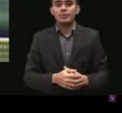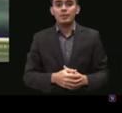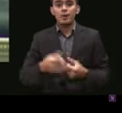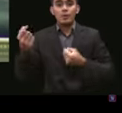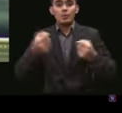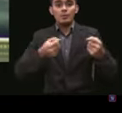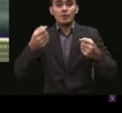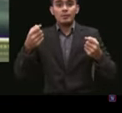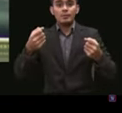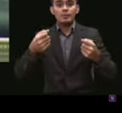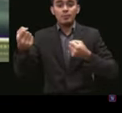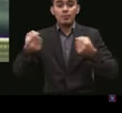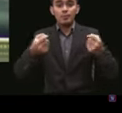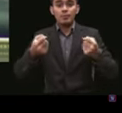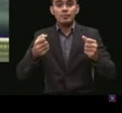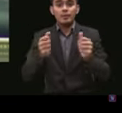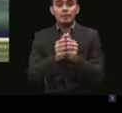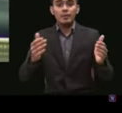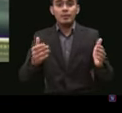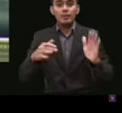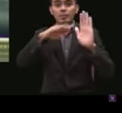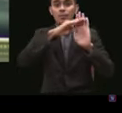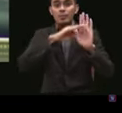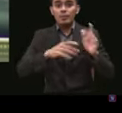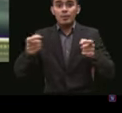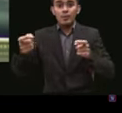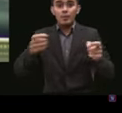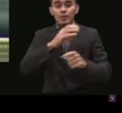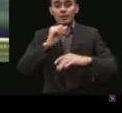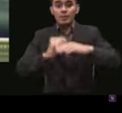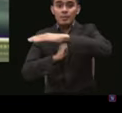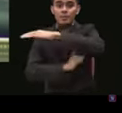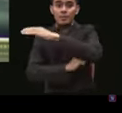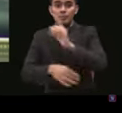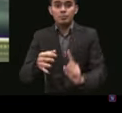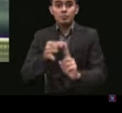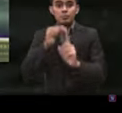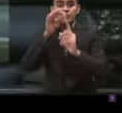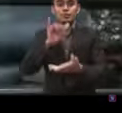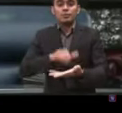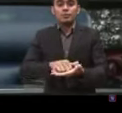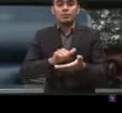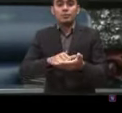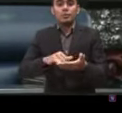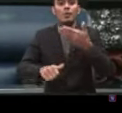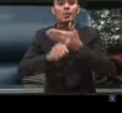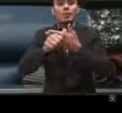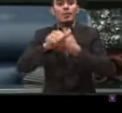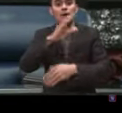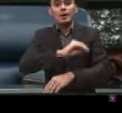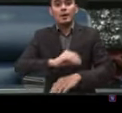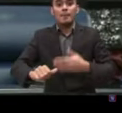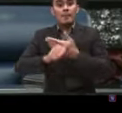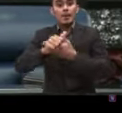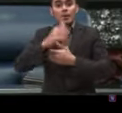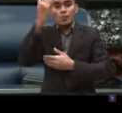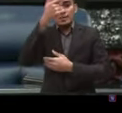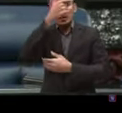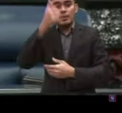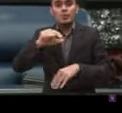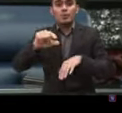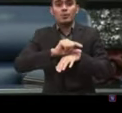Penggunaan kenderaan ini di atas jalan tanpa sebarang peraturan kawalan dan infrastruktur khusus adalah sangat berisiko dan berbahaya, memandangkan